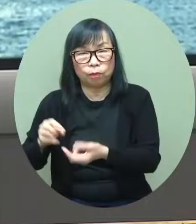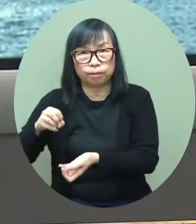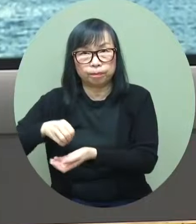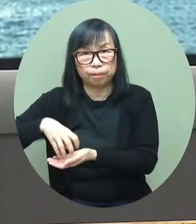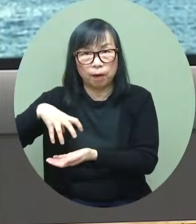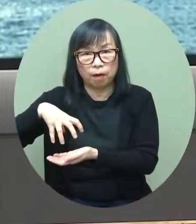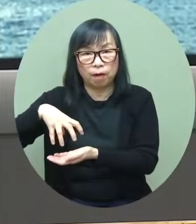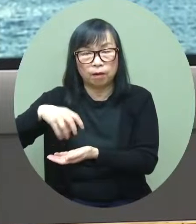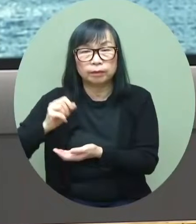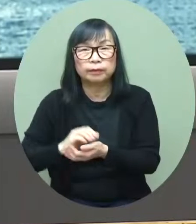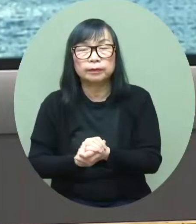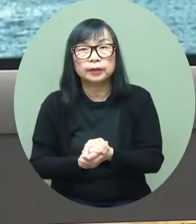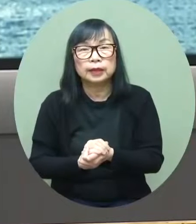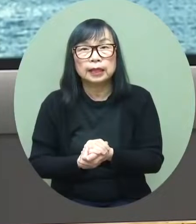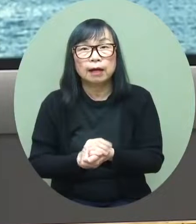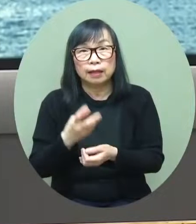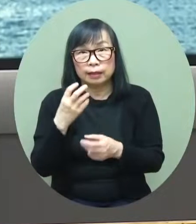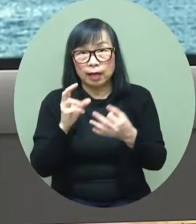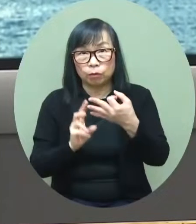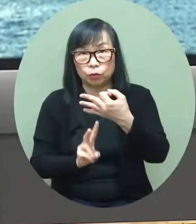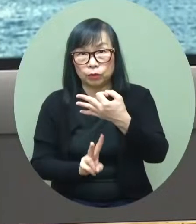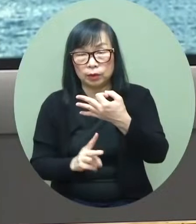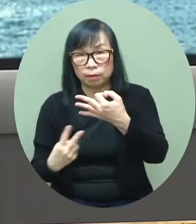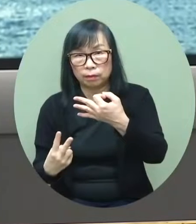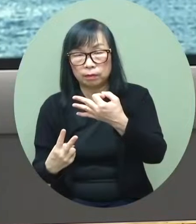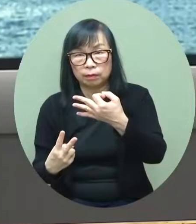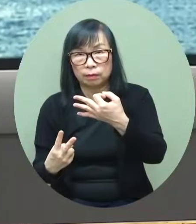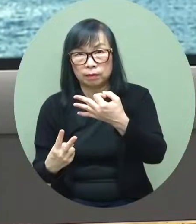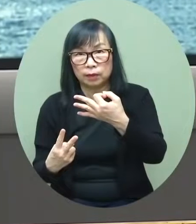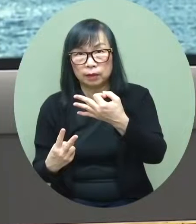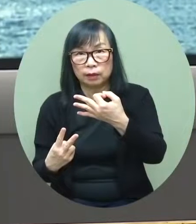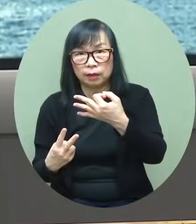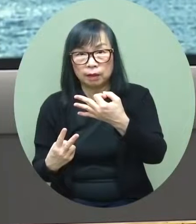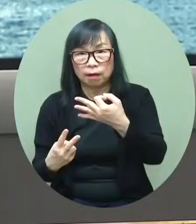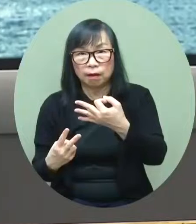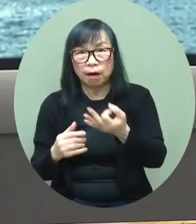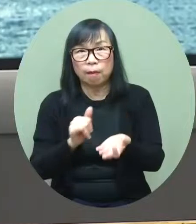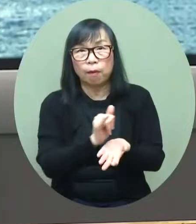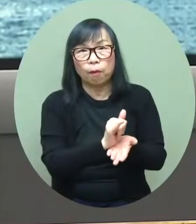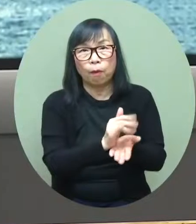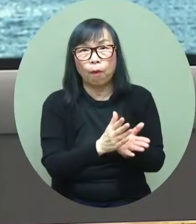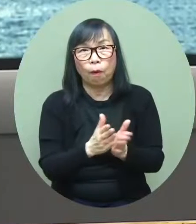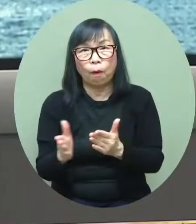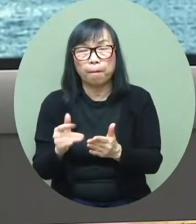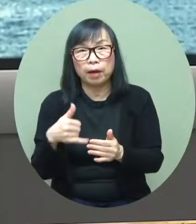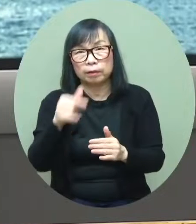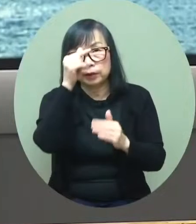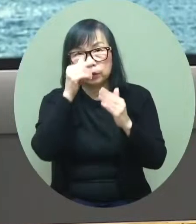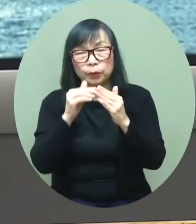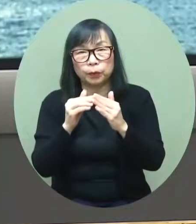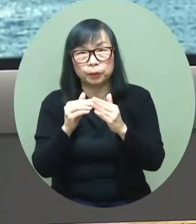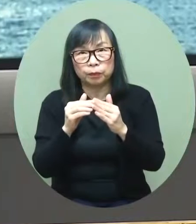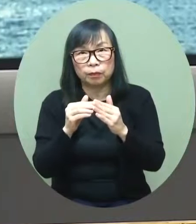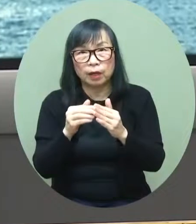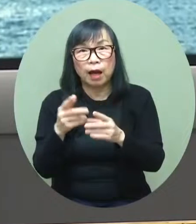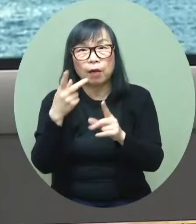瘤。咁佢喺3月22號呢係有一個嘅臨床嘅安排入院，咁就係入